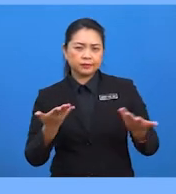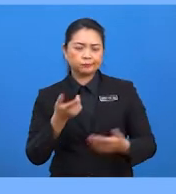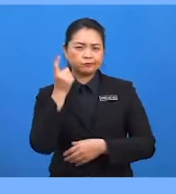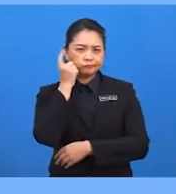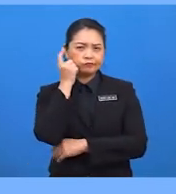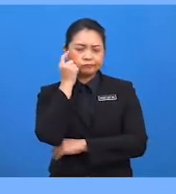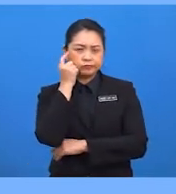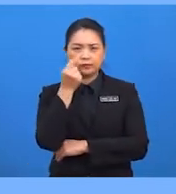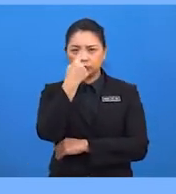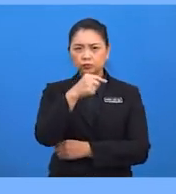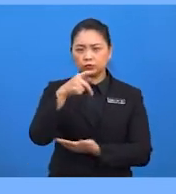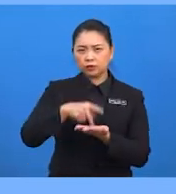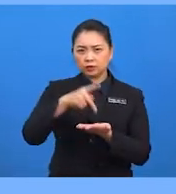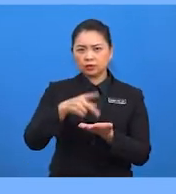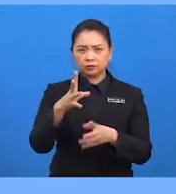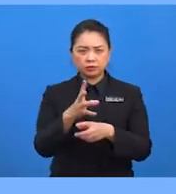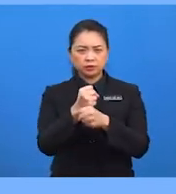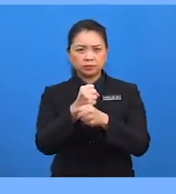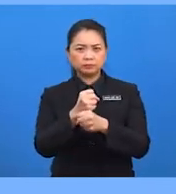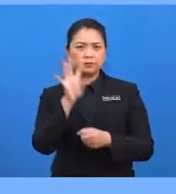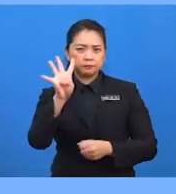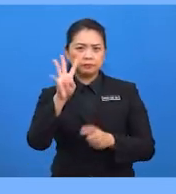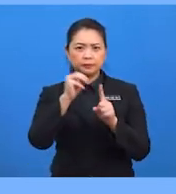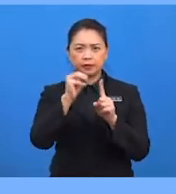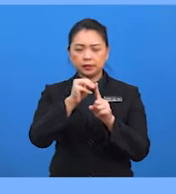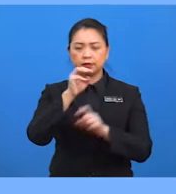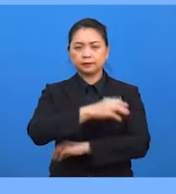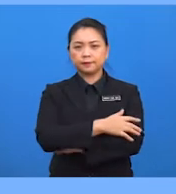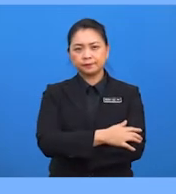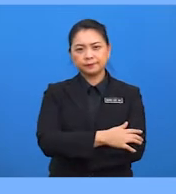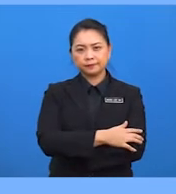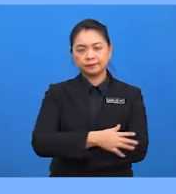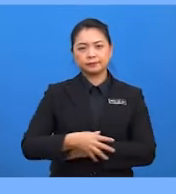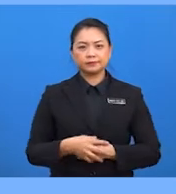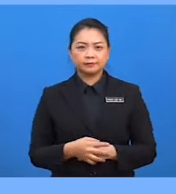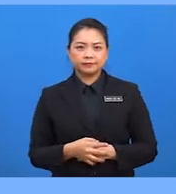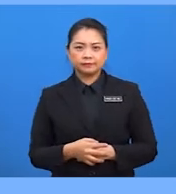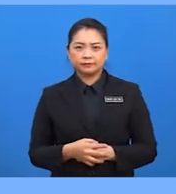Bagaimana untuk mendapatkan 4 markah bagi soalan ini?